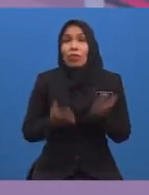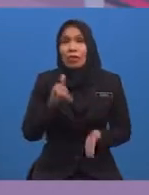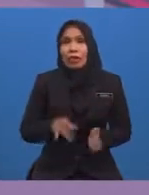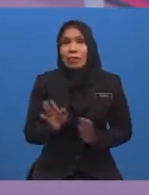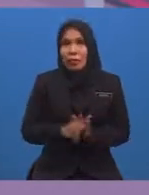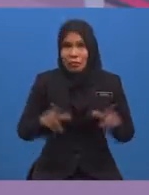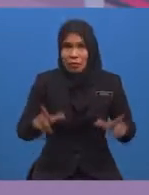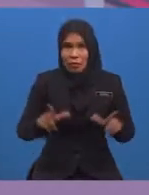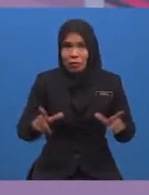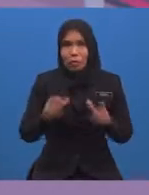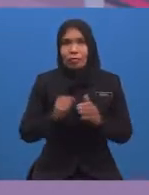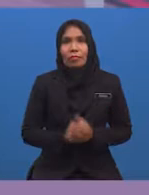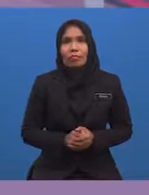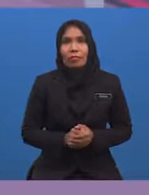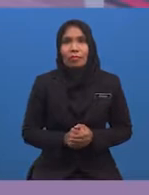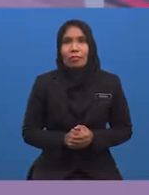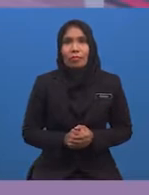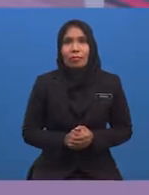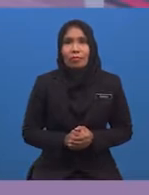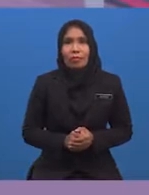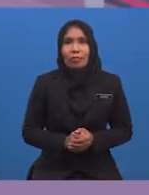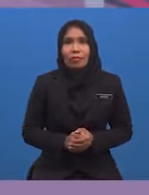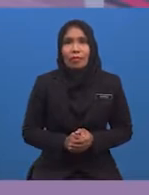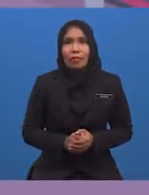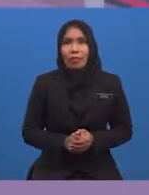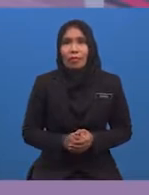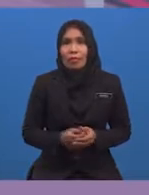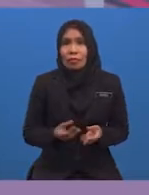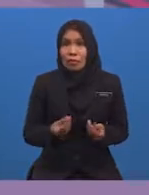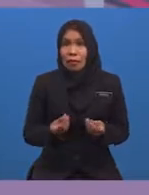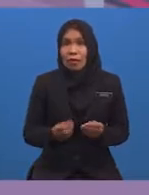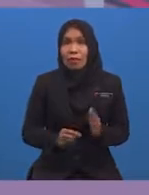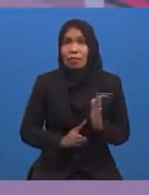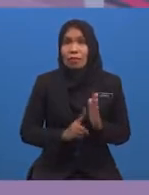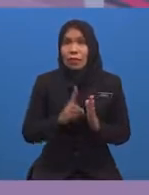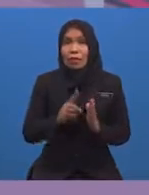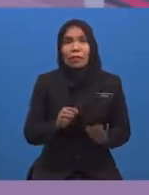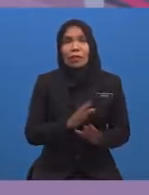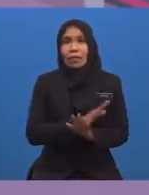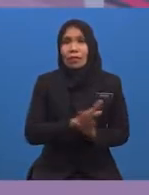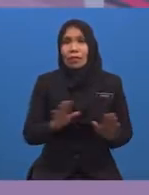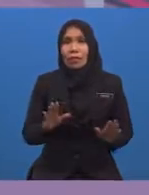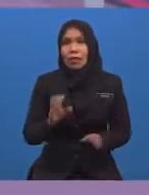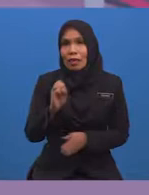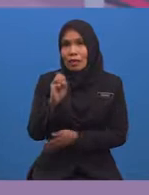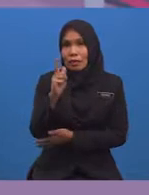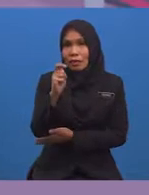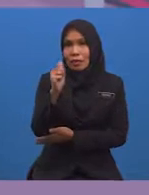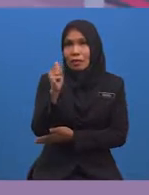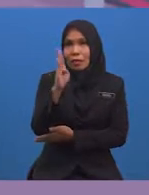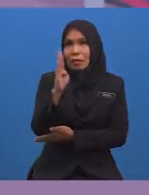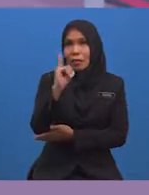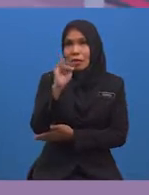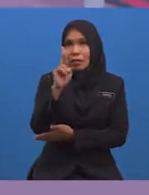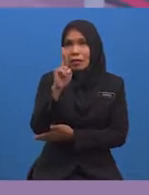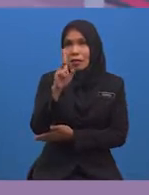Struktur tanah di kawasan tanah tinggi yang tidak stabil boleh menyebabkan kemungkinan berlakunya tanah